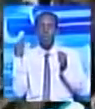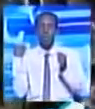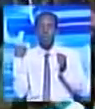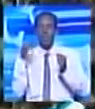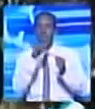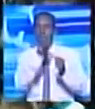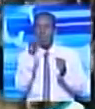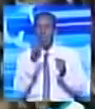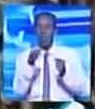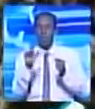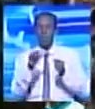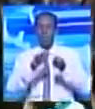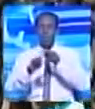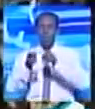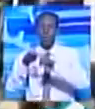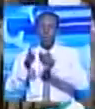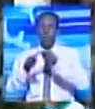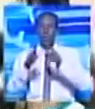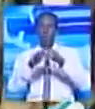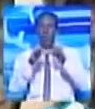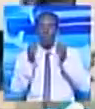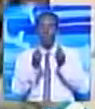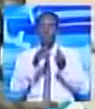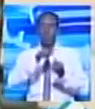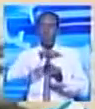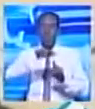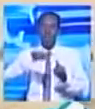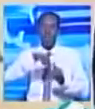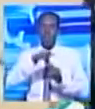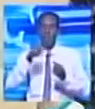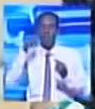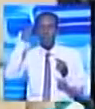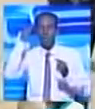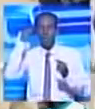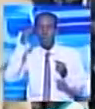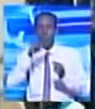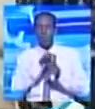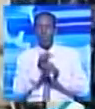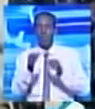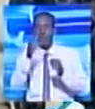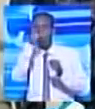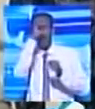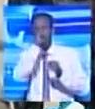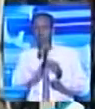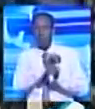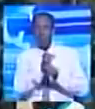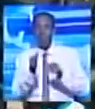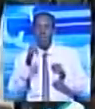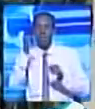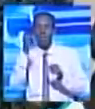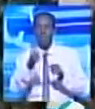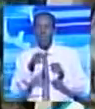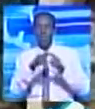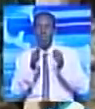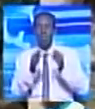Ezekiel Cheribem a assisté aux différents ateliers qui témoignent des connaissances et du savoir-faire acquis durant leur séjour à l'école